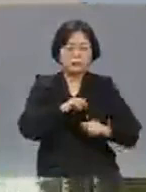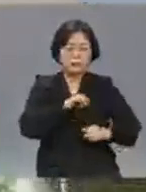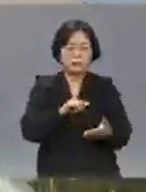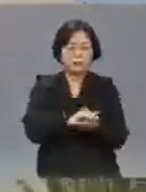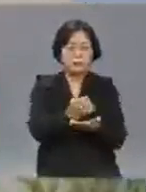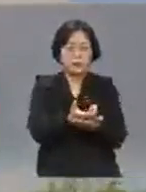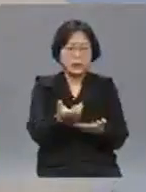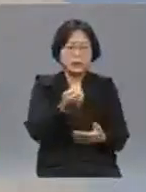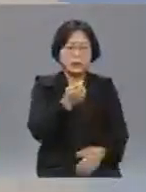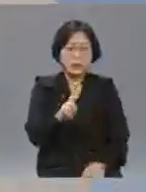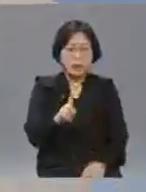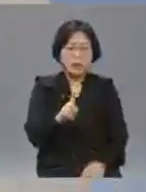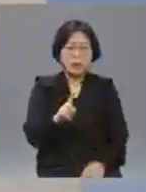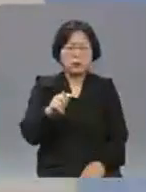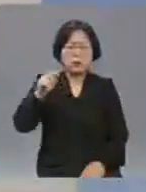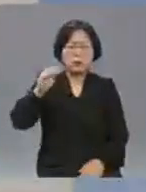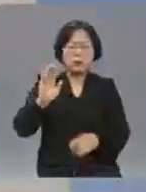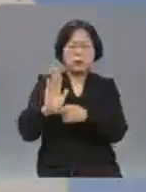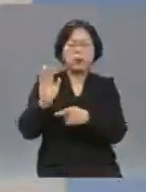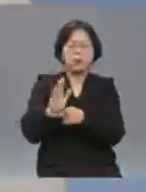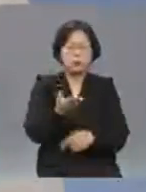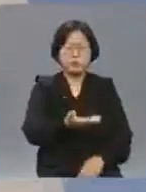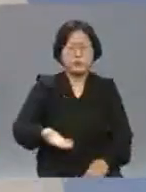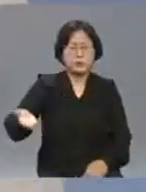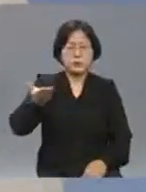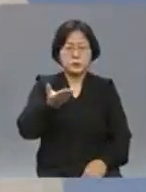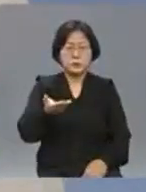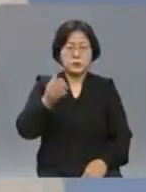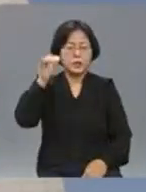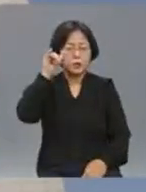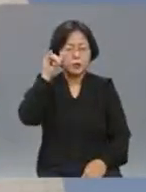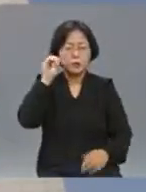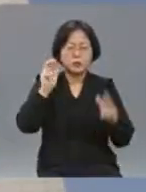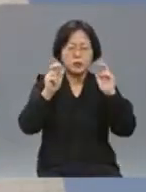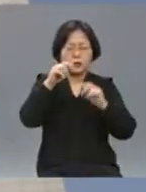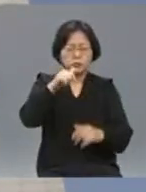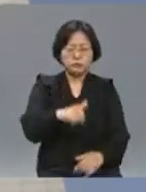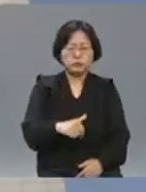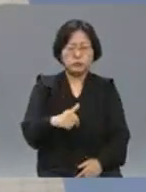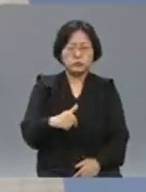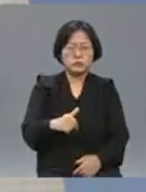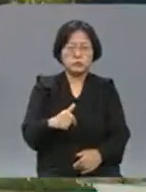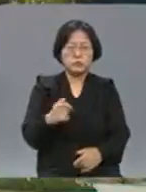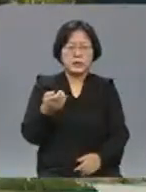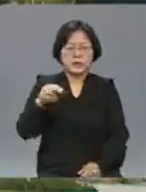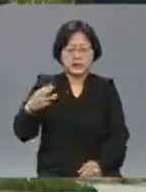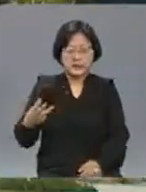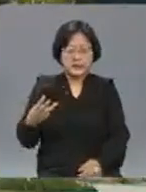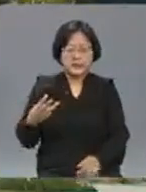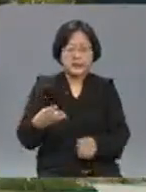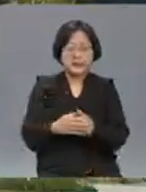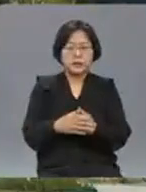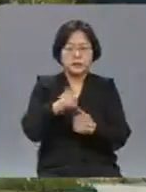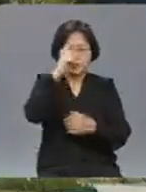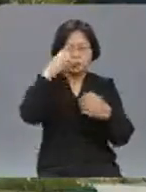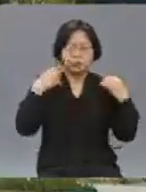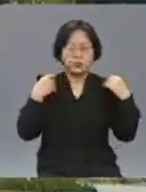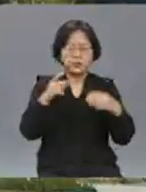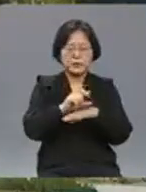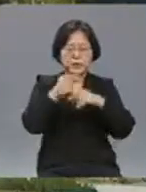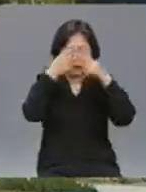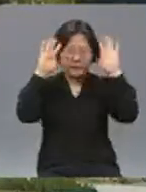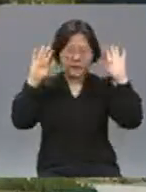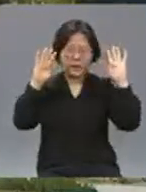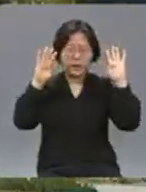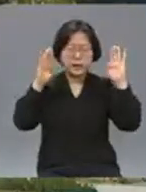군공항 이전과를 군공항 이전 본부로 승격하고 인공지능 산업국은 인공지능 산업실로, 정부가 지방대학의